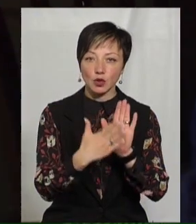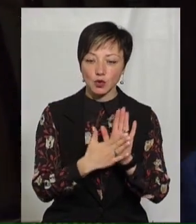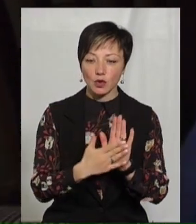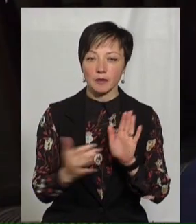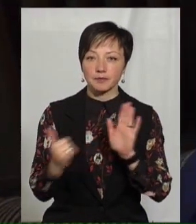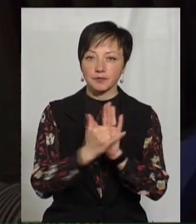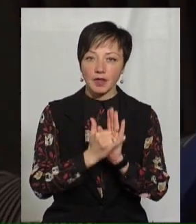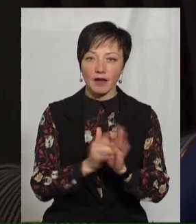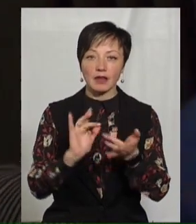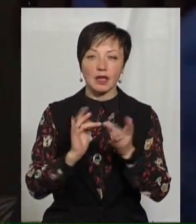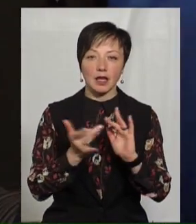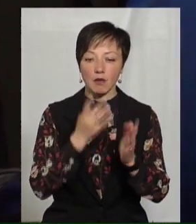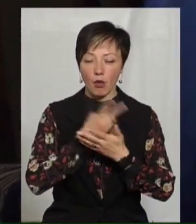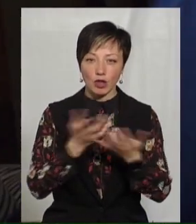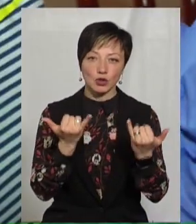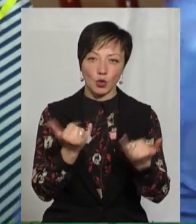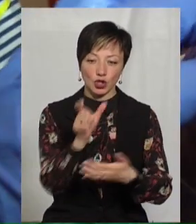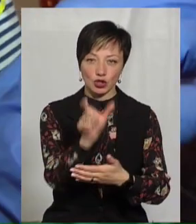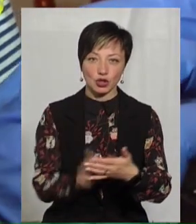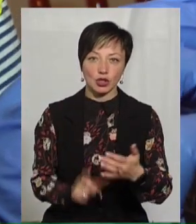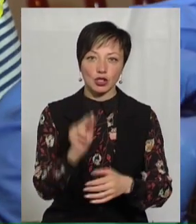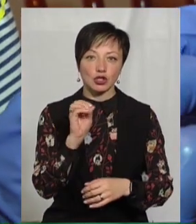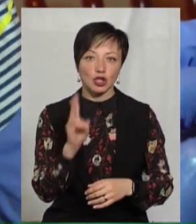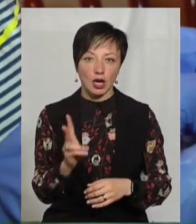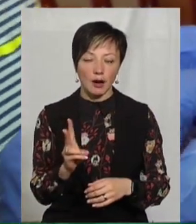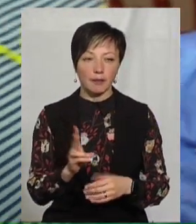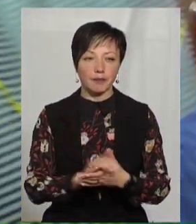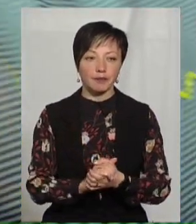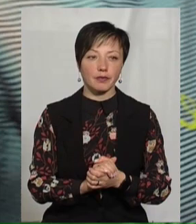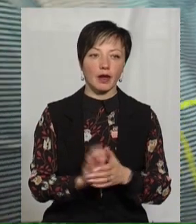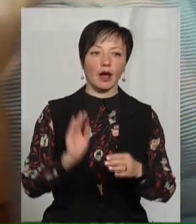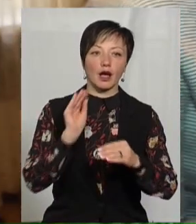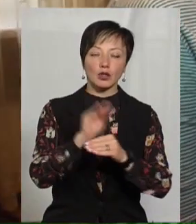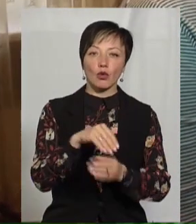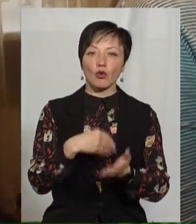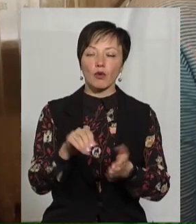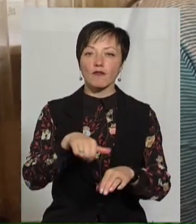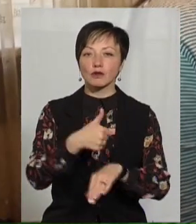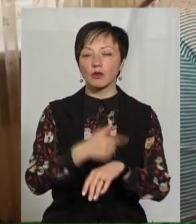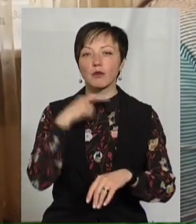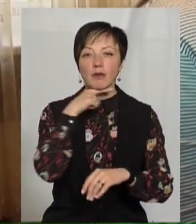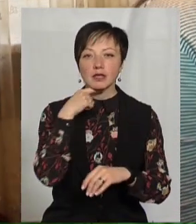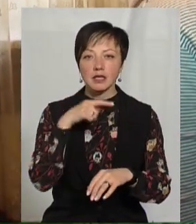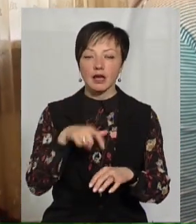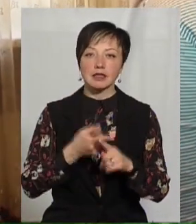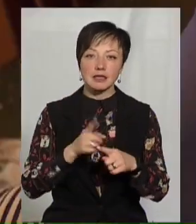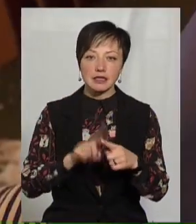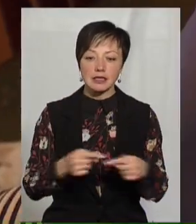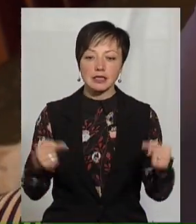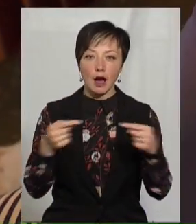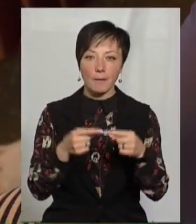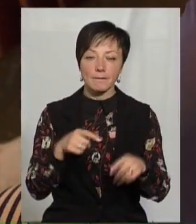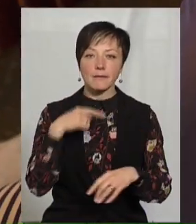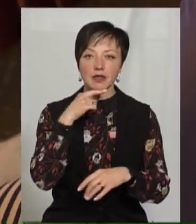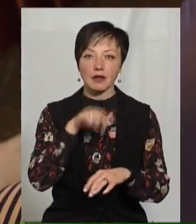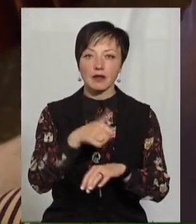в соцмережах та показує сьогоднішній чек. Докуповується в основному м'ясне, тому що саме м'ясне, воно